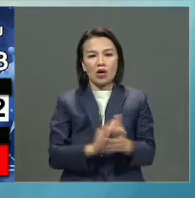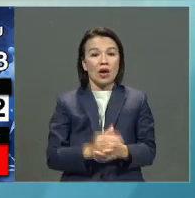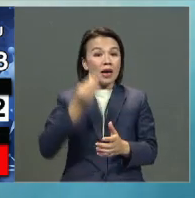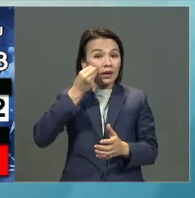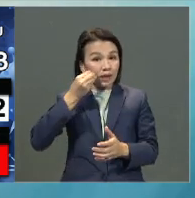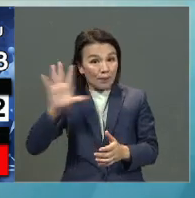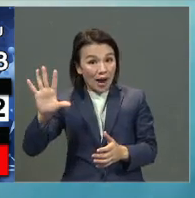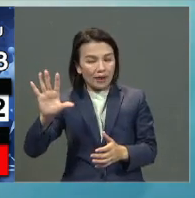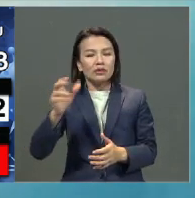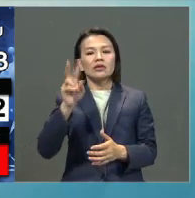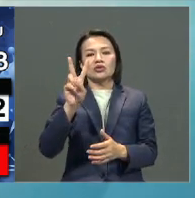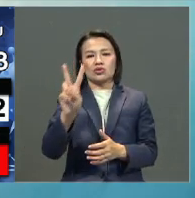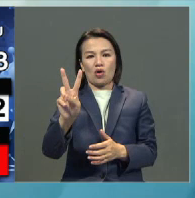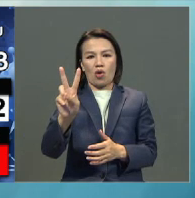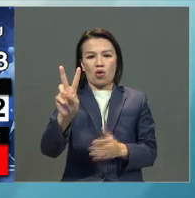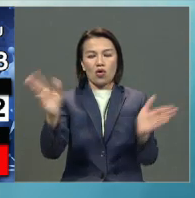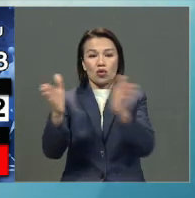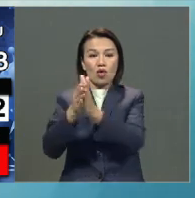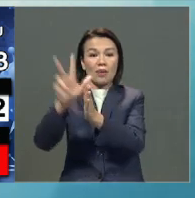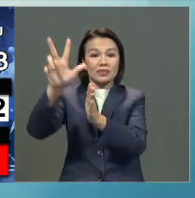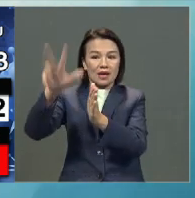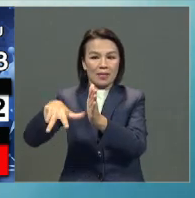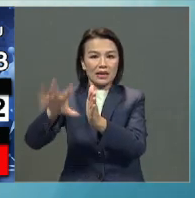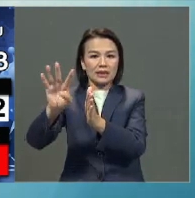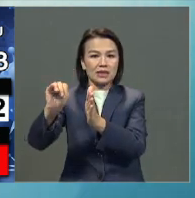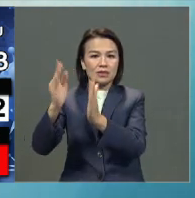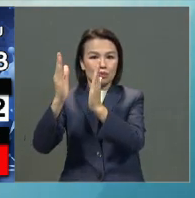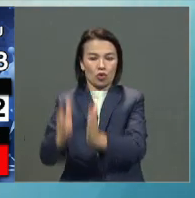รายแล้วนะครับแล้วก็หายป่วยเพิ่มขึ้นอีก 2รายเป็น 3040